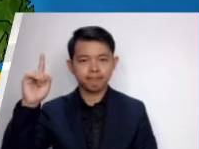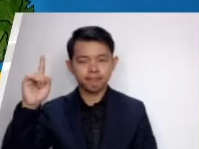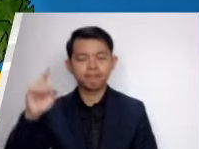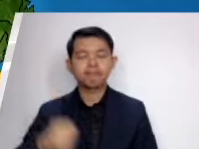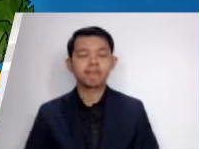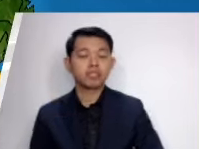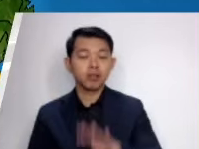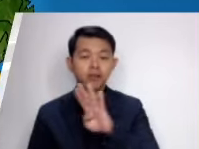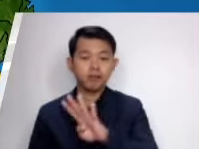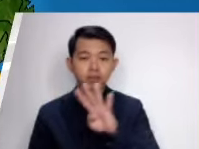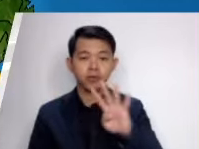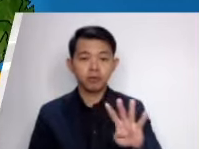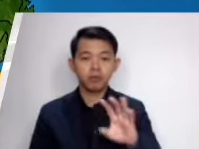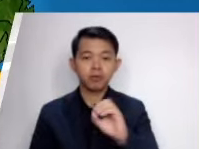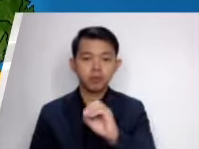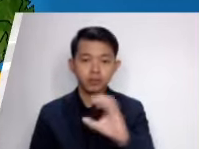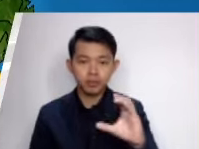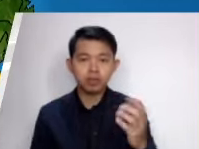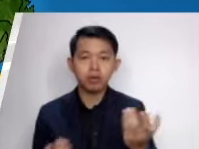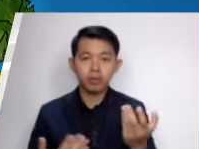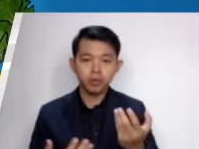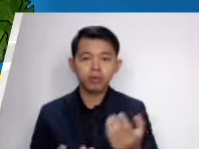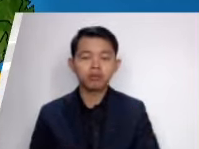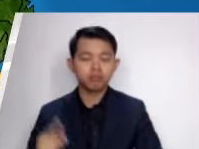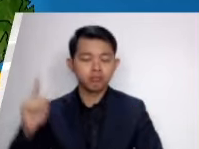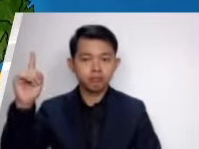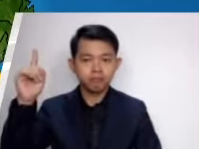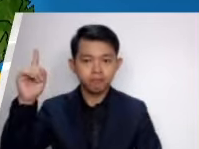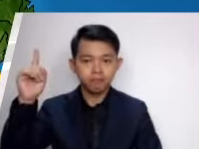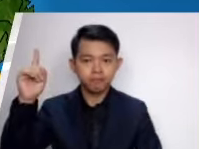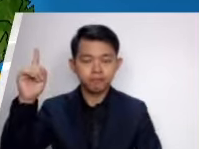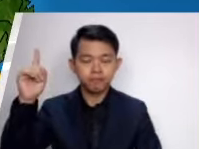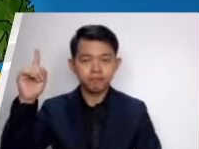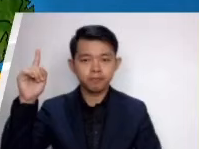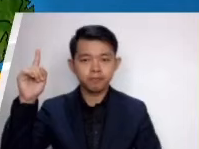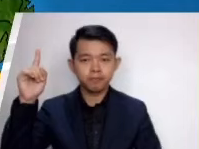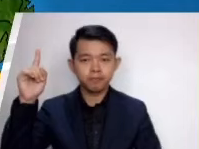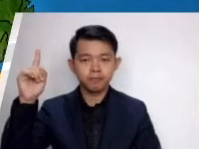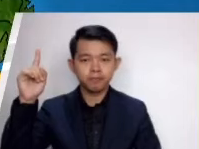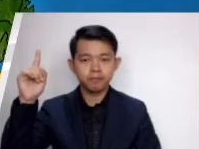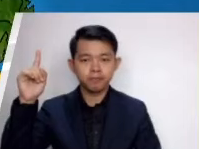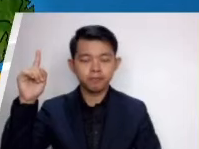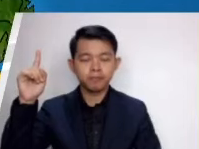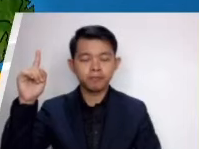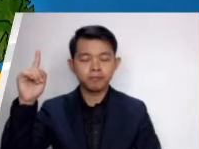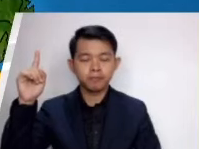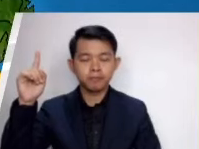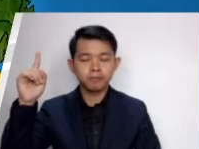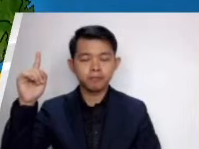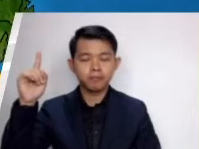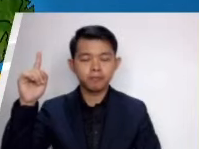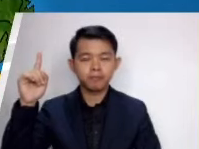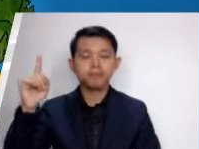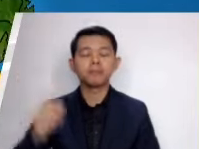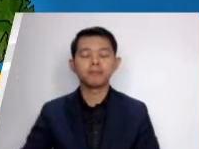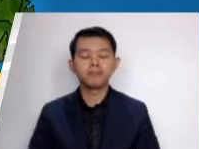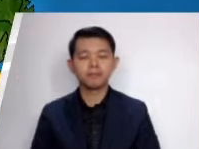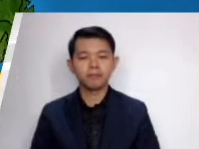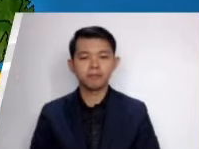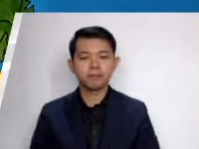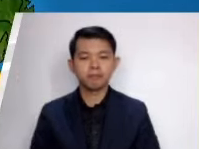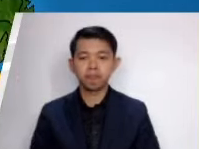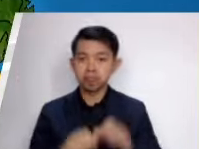sa Tuguegarao, Cagayan, Kasiguran, Aurora, Virac, Catanduanes at sa Masbate City. Posible namang umabot